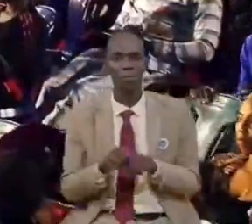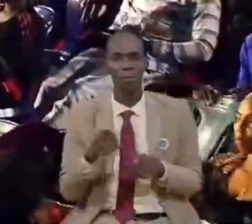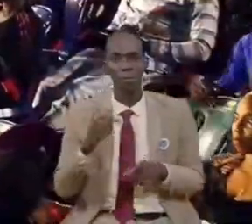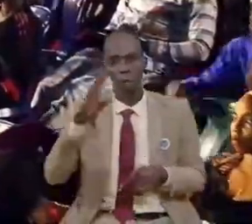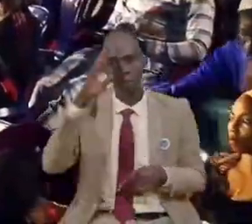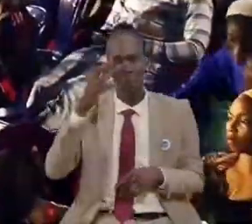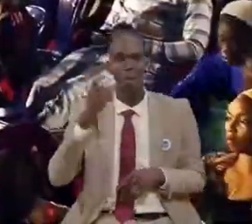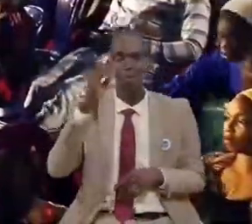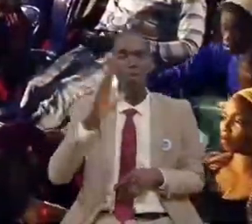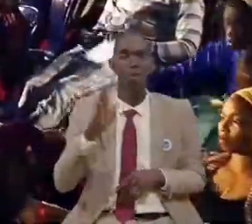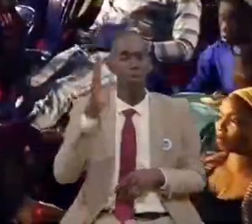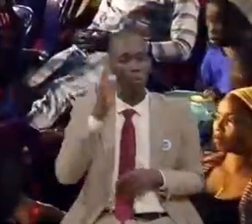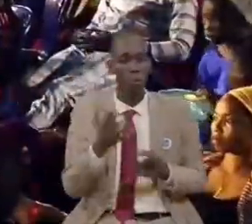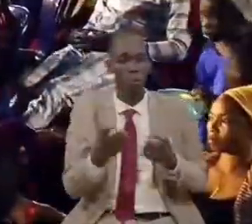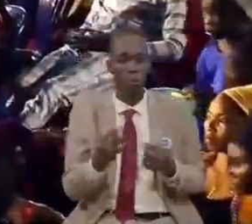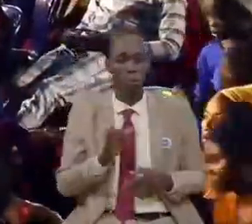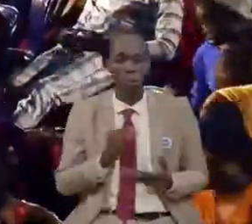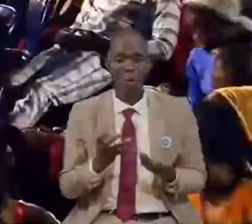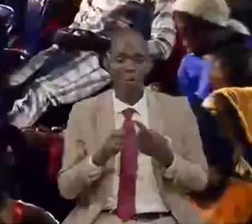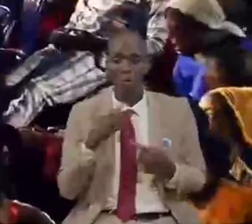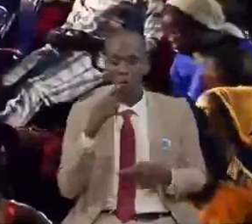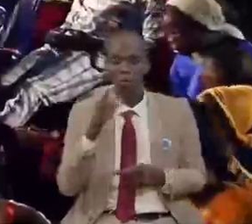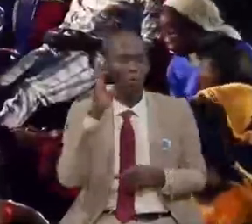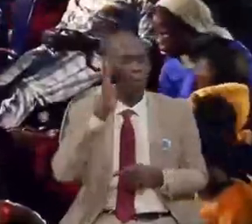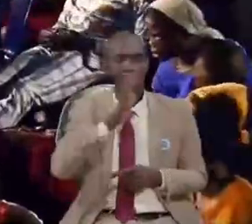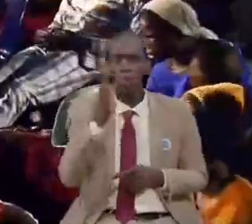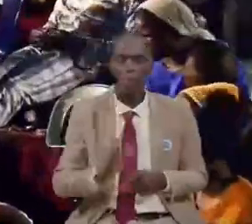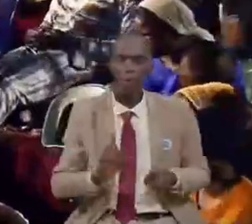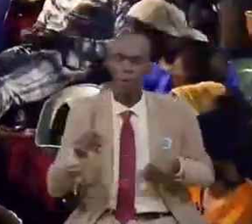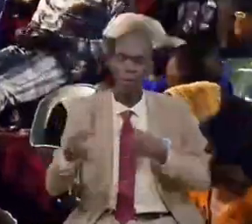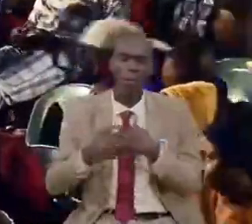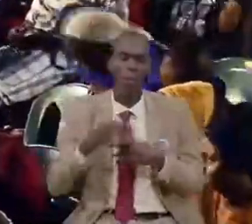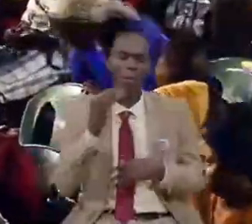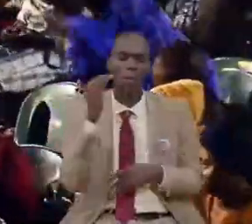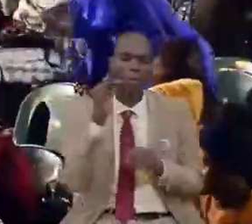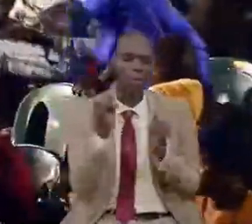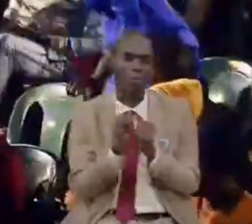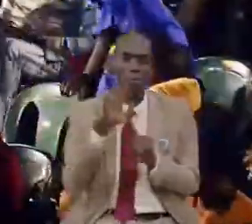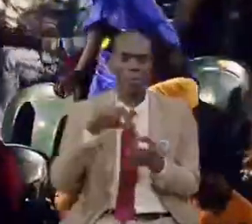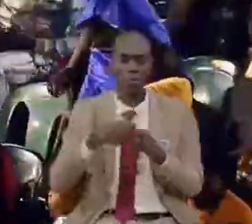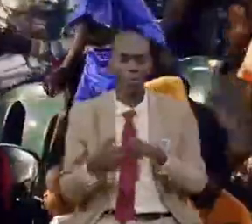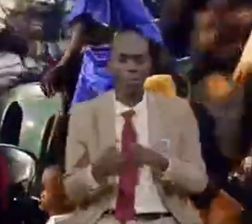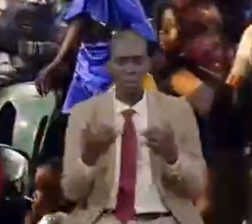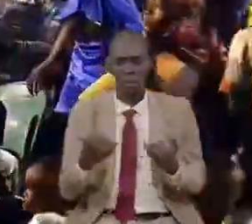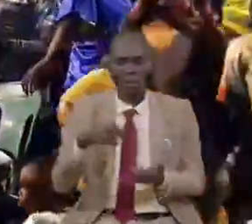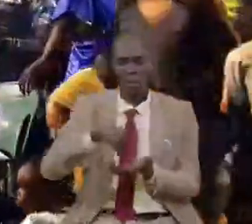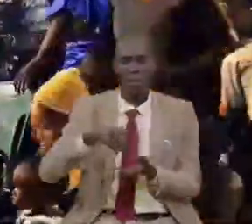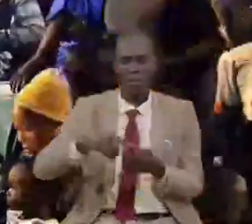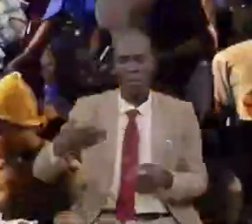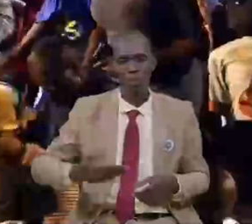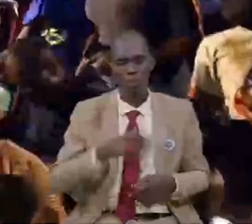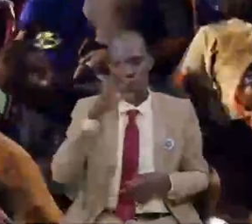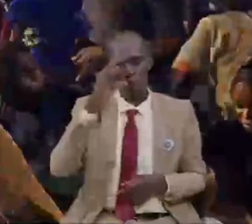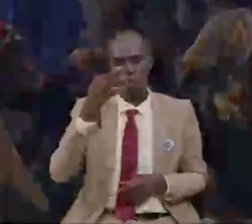Quand l'homme de Dieu viendra, il va vous dire que vous n'allez pas rentrer avec vos problèmes. Tenez-vous debout comme nous